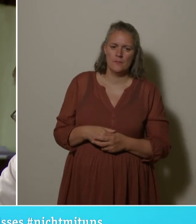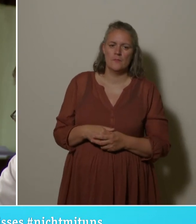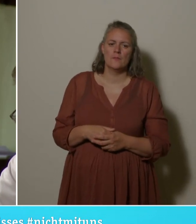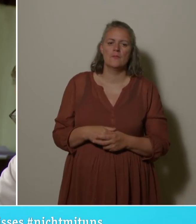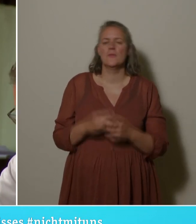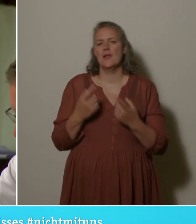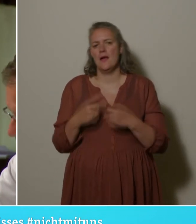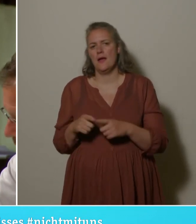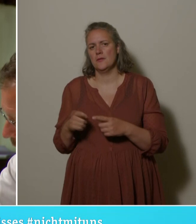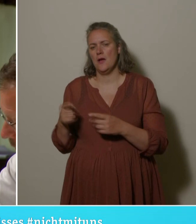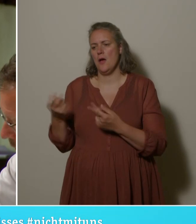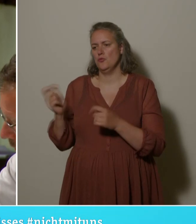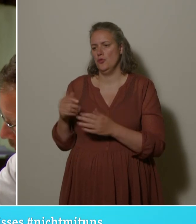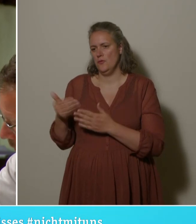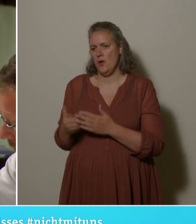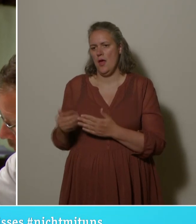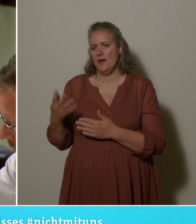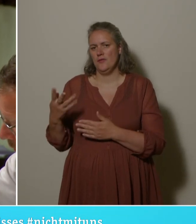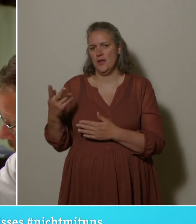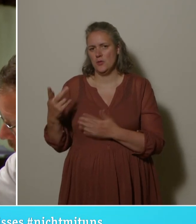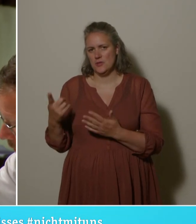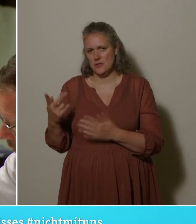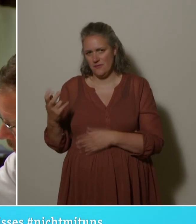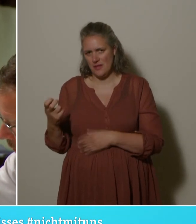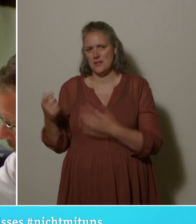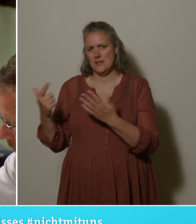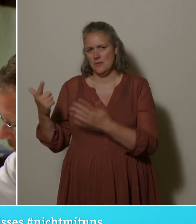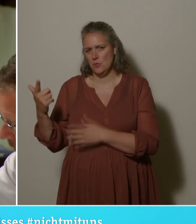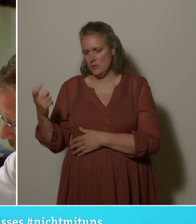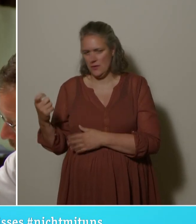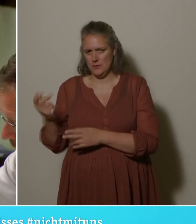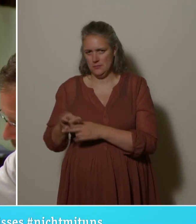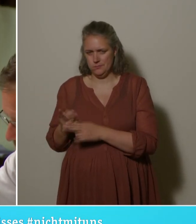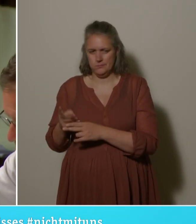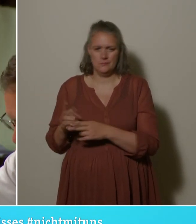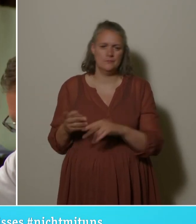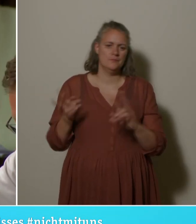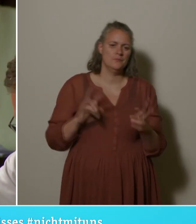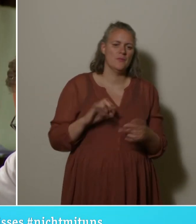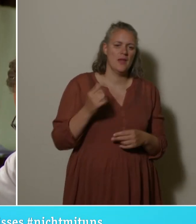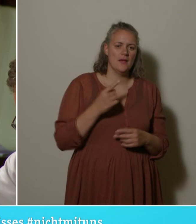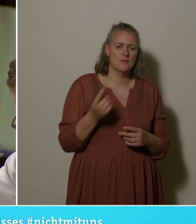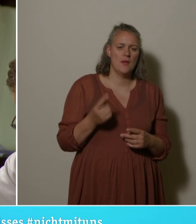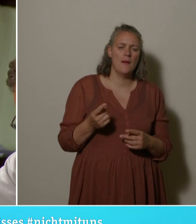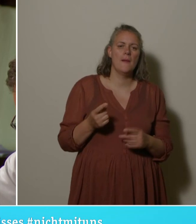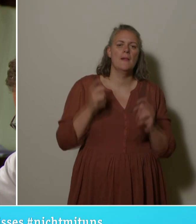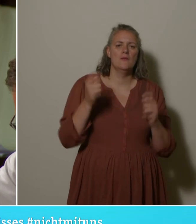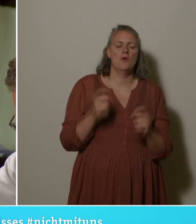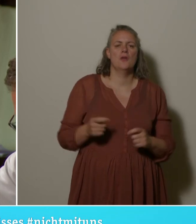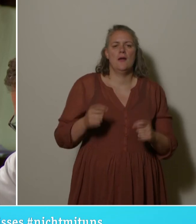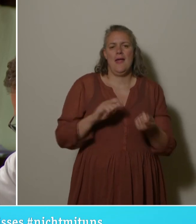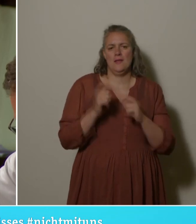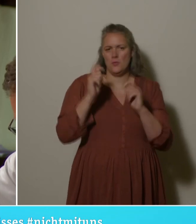Top 24 und 27 hat sich nichts geändert. Ich schlage Ihnen jetzt vor, dass wir erst die Änderungsanträge zum Top 10